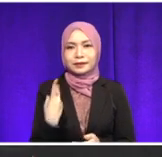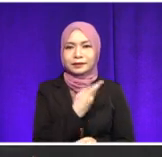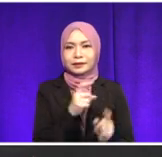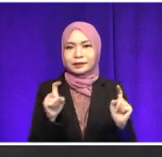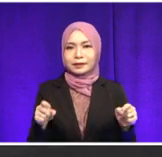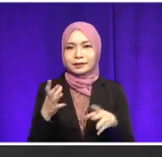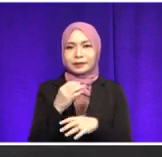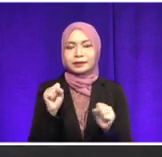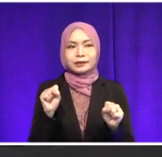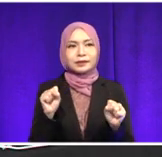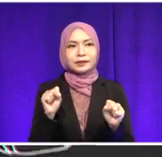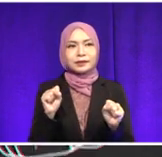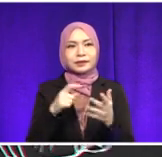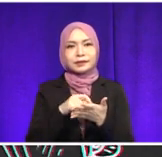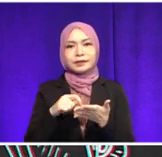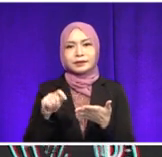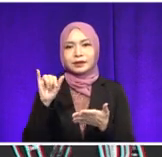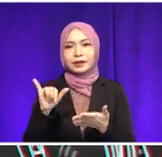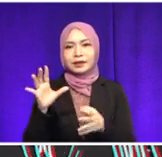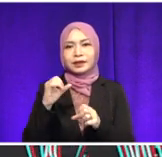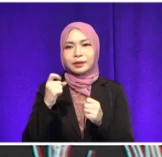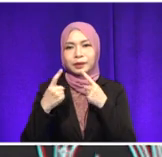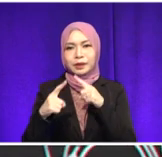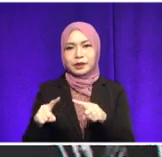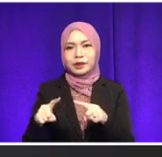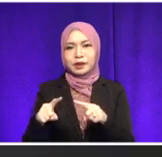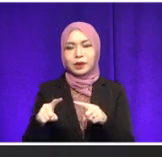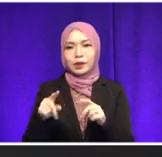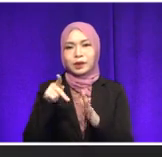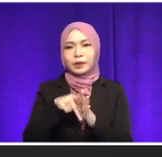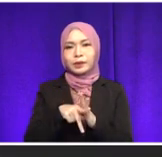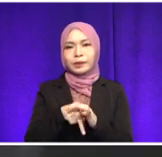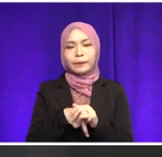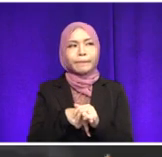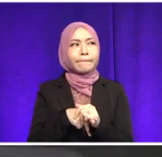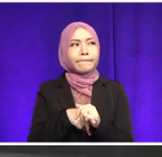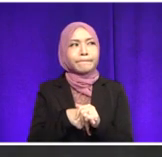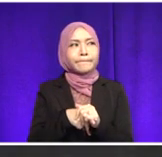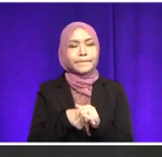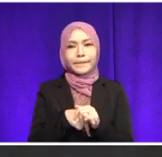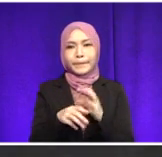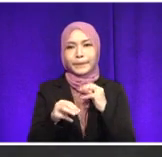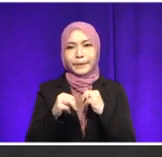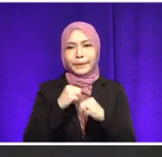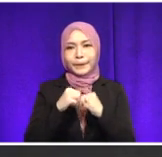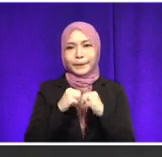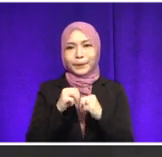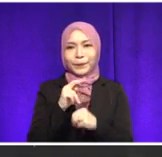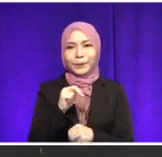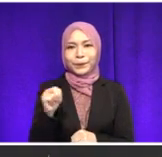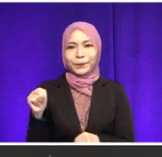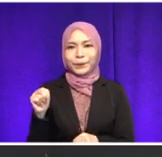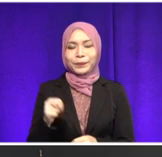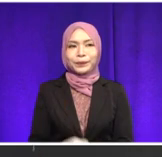catatan-catatan yang dapat menjawab pernyataan masalah tadi Maksudnya kita perlu mencari penyelesaian ataupun